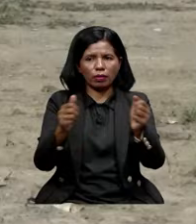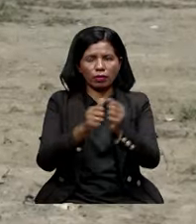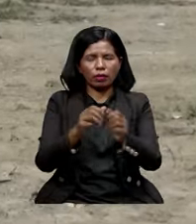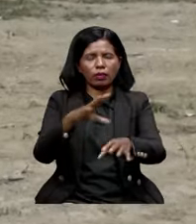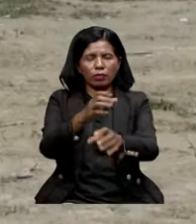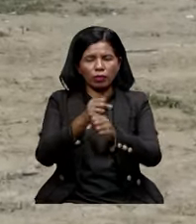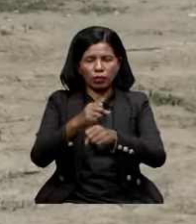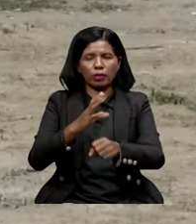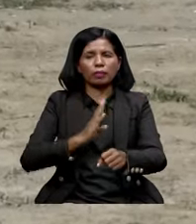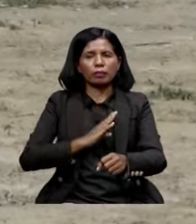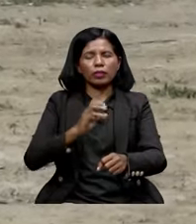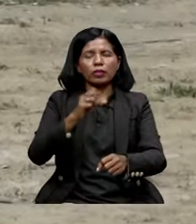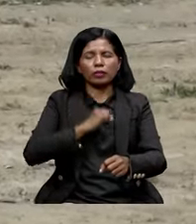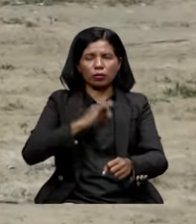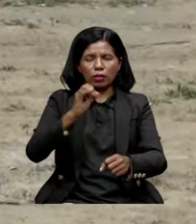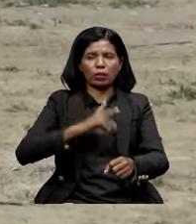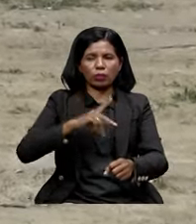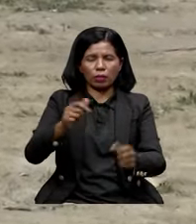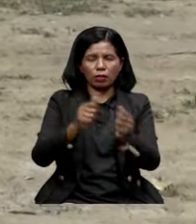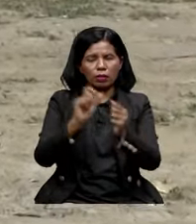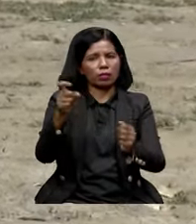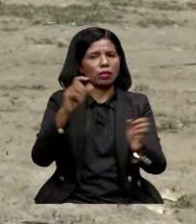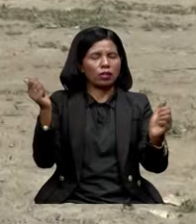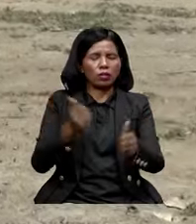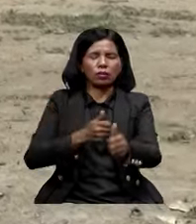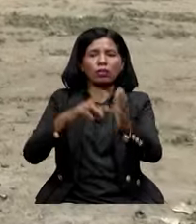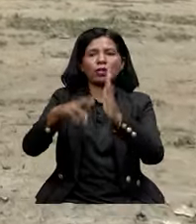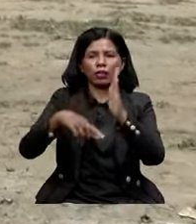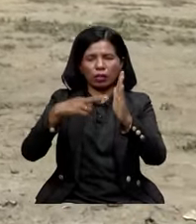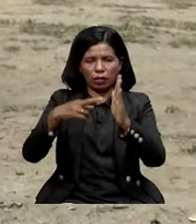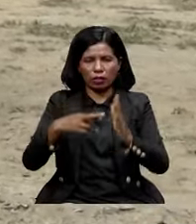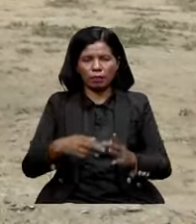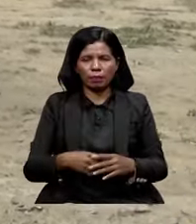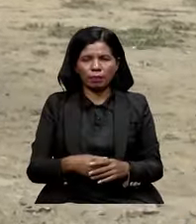direção suai valu, no Los Palos anu resingida, tambala kumpri regres. Abraham Amaral, ZMN.